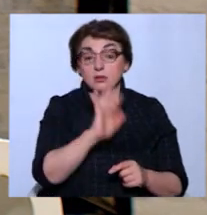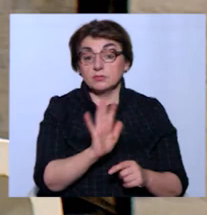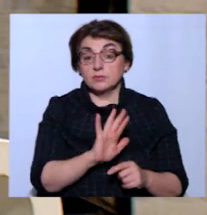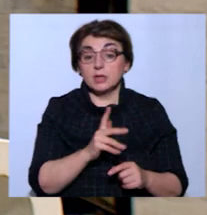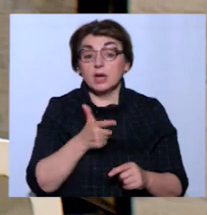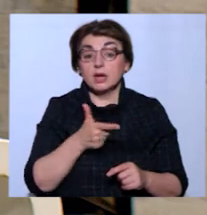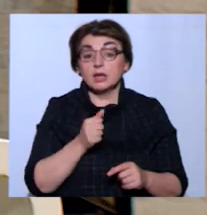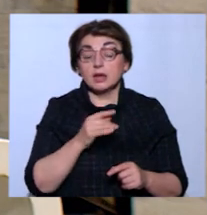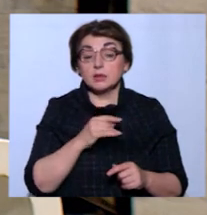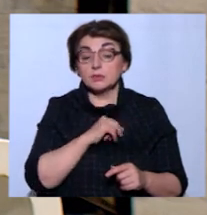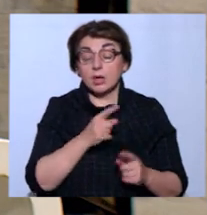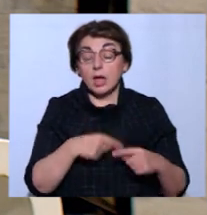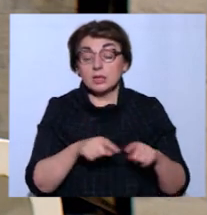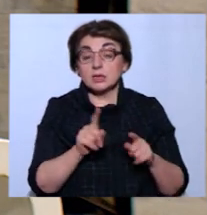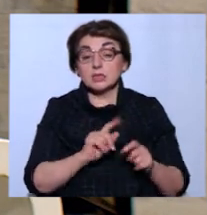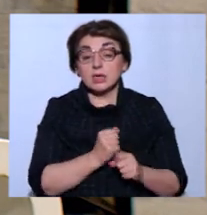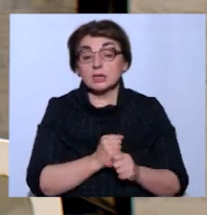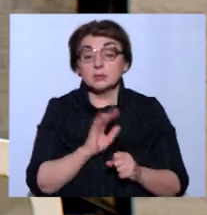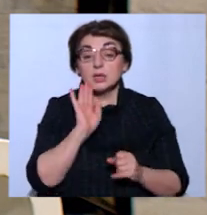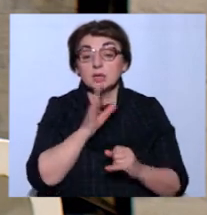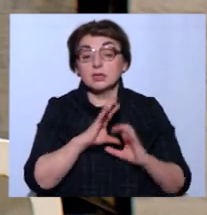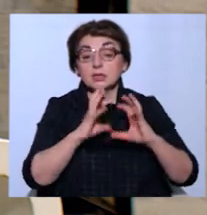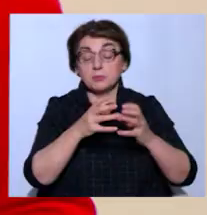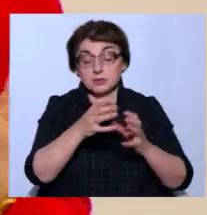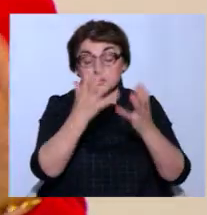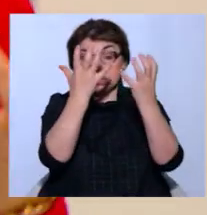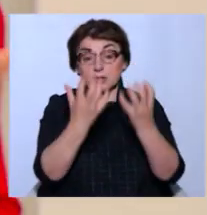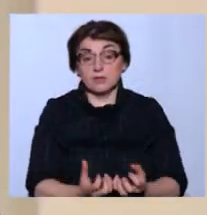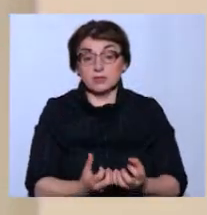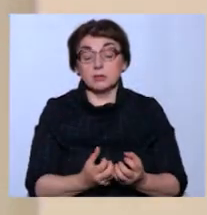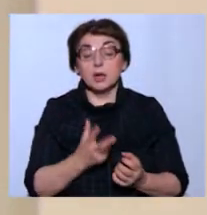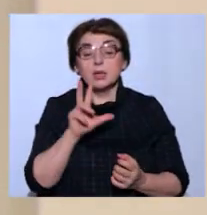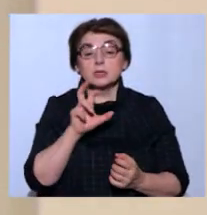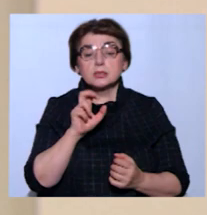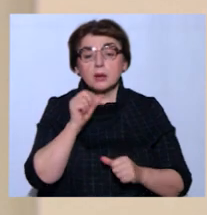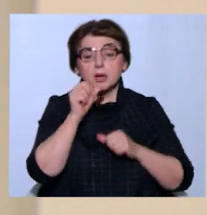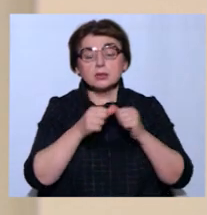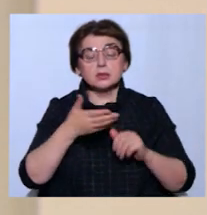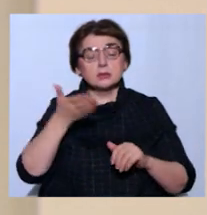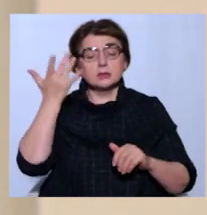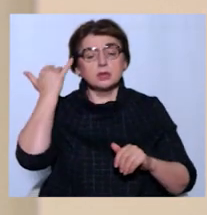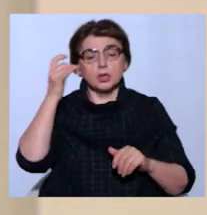რომელიც ჩვენ დედამიწისკენ გვწევს. ძალიან დიდი ხნის წინ, აი 300 წლის წინ, ცნობილმა